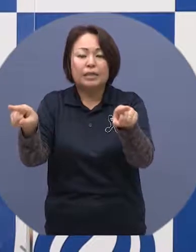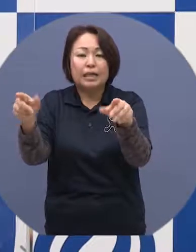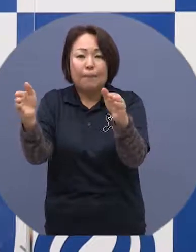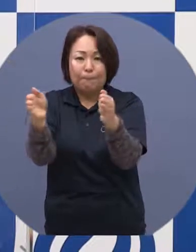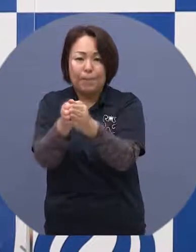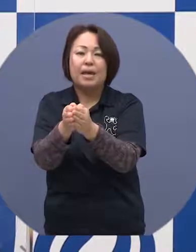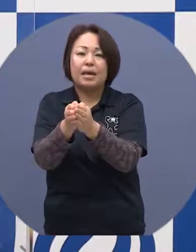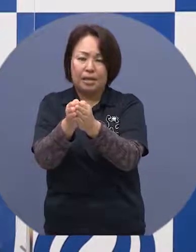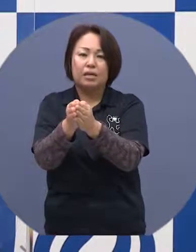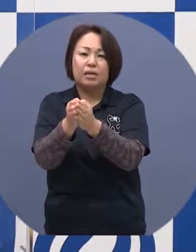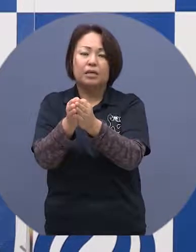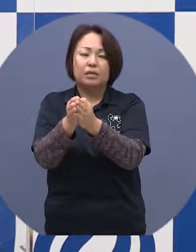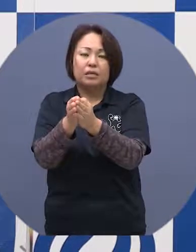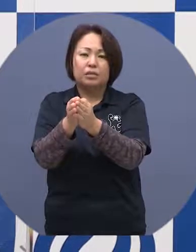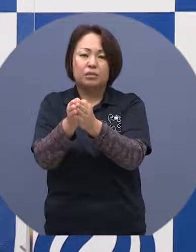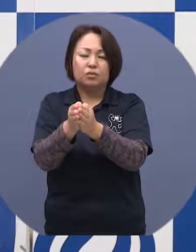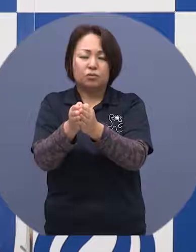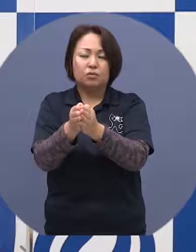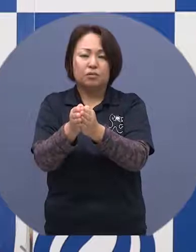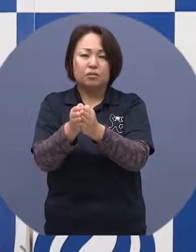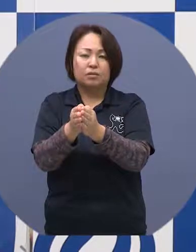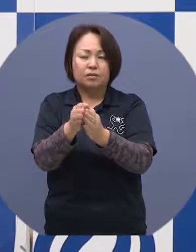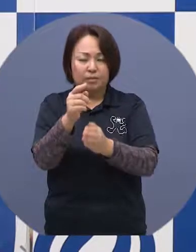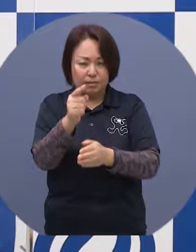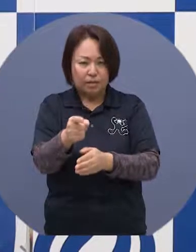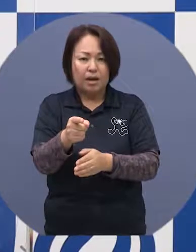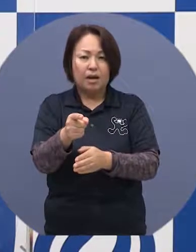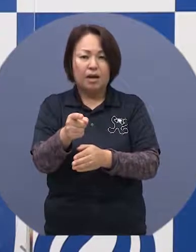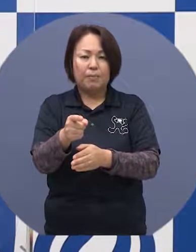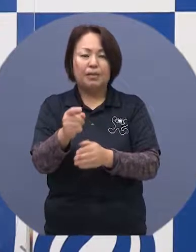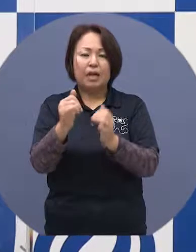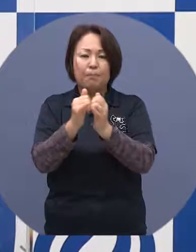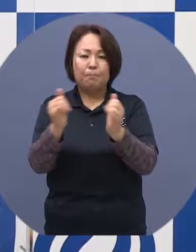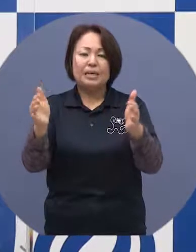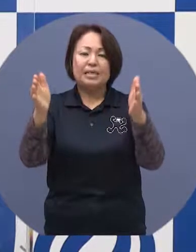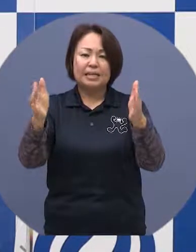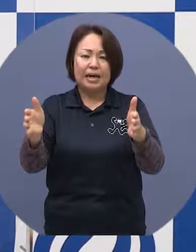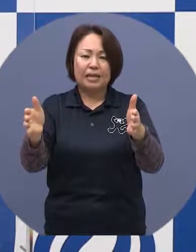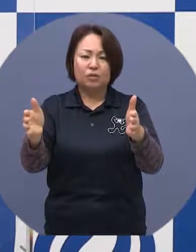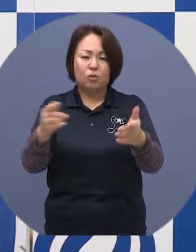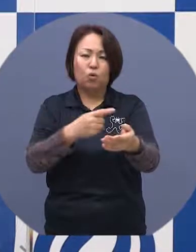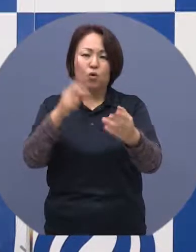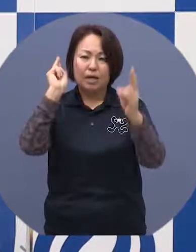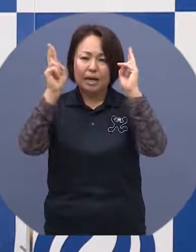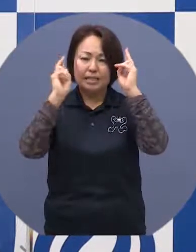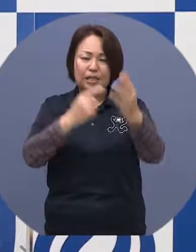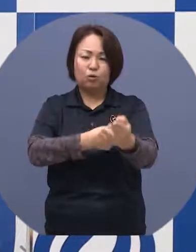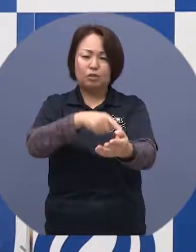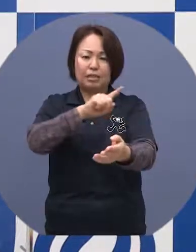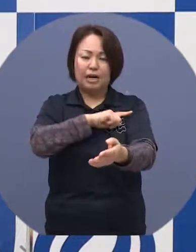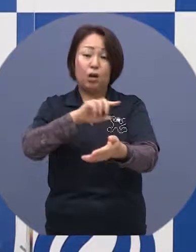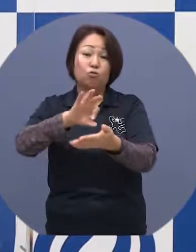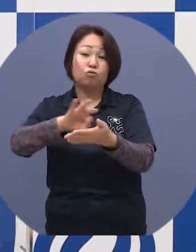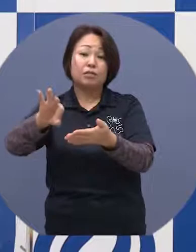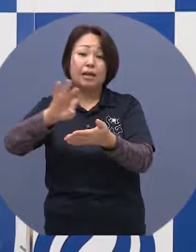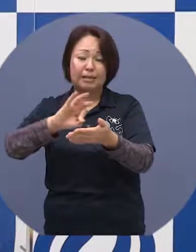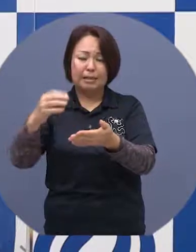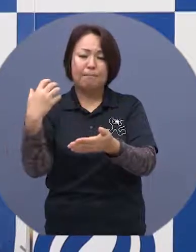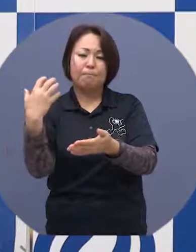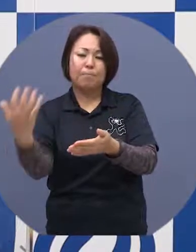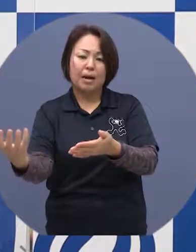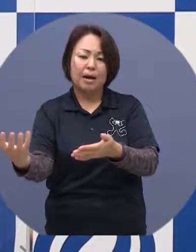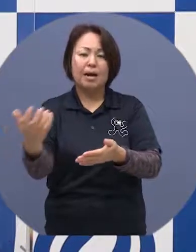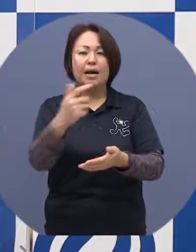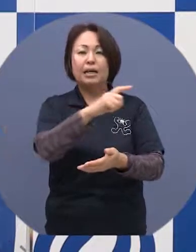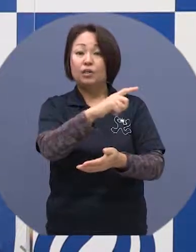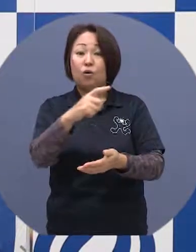施設であるものまたのあるいは民間の活力導入による有効活用を検討するものなんなどそれぞれの